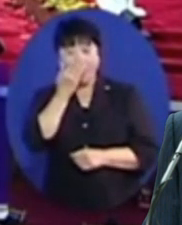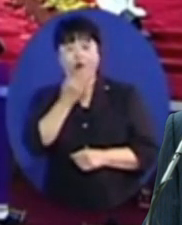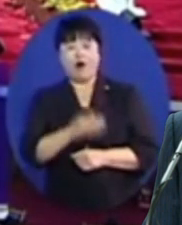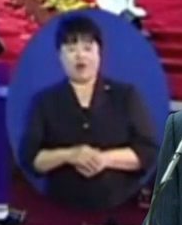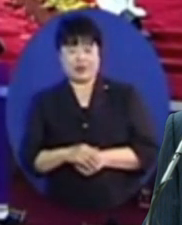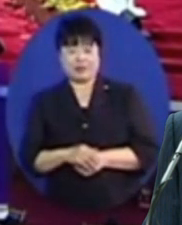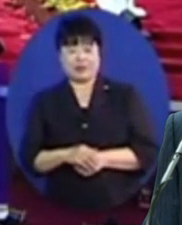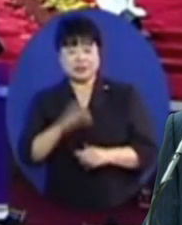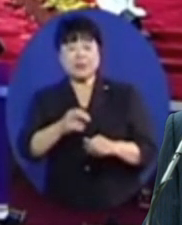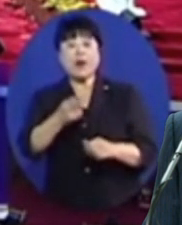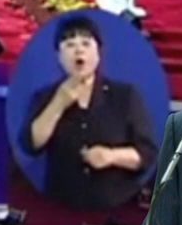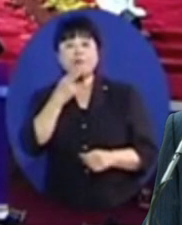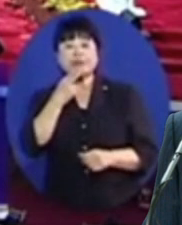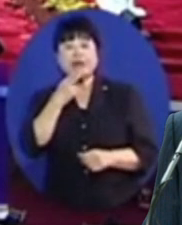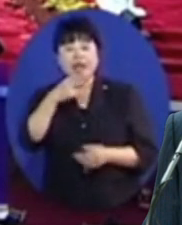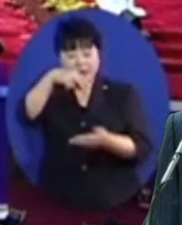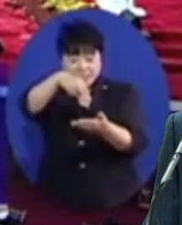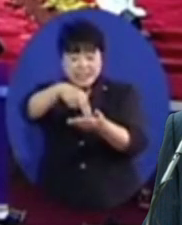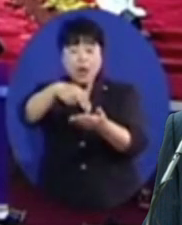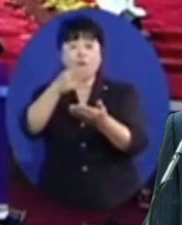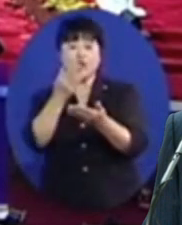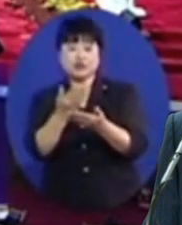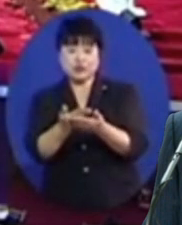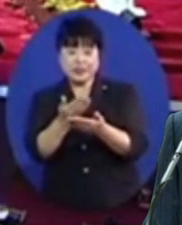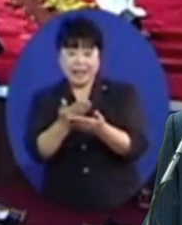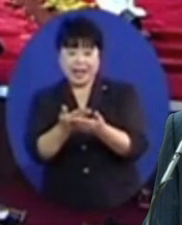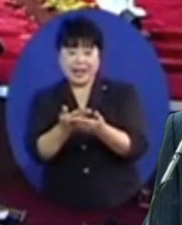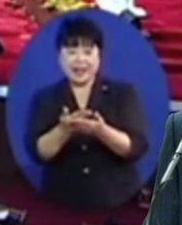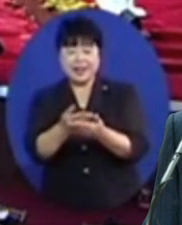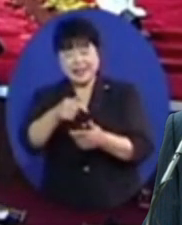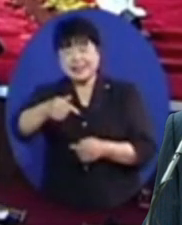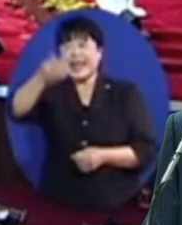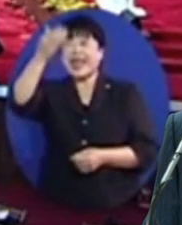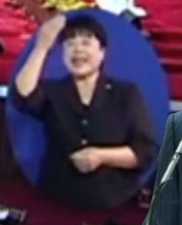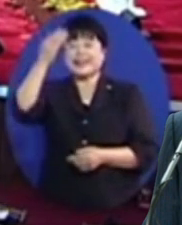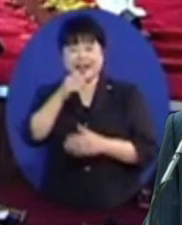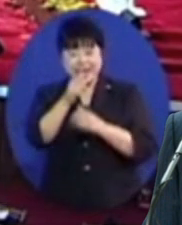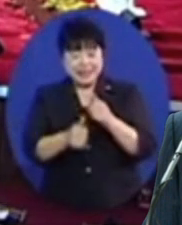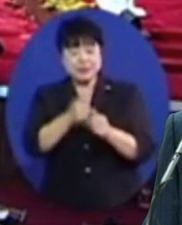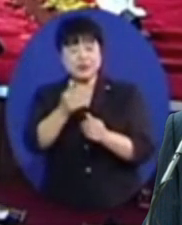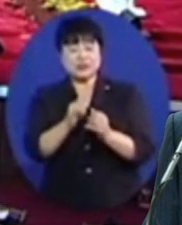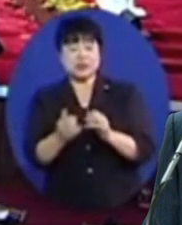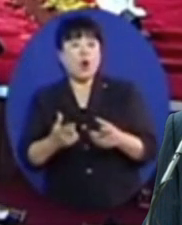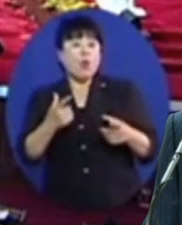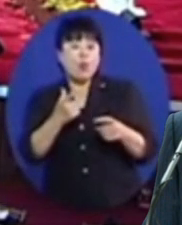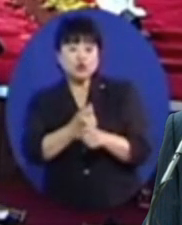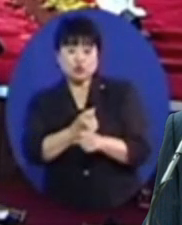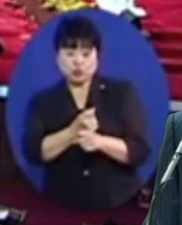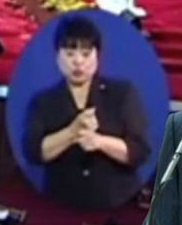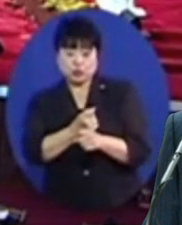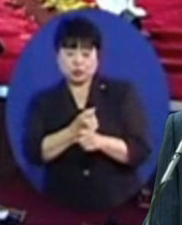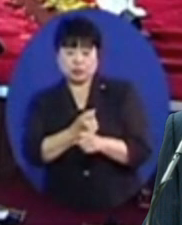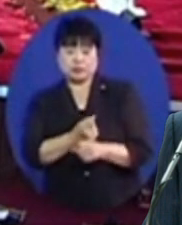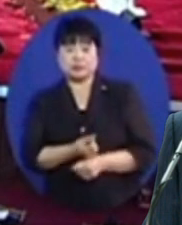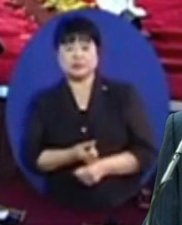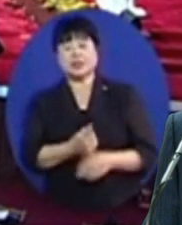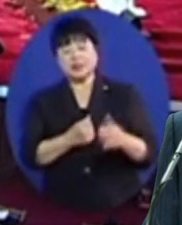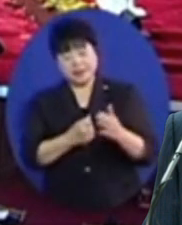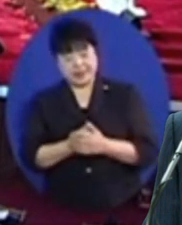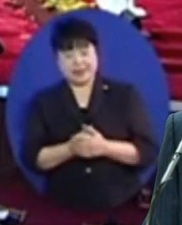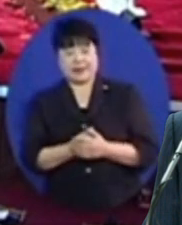책망할 것이 없는 자로 그 앞에 세우고자 하셨습니다. 우리가 옛날에는 하나님과 우리가 원수가 되어 있었습니다. 그러므로